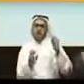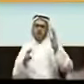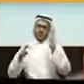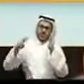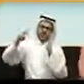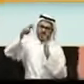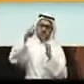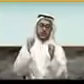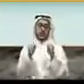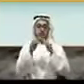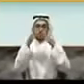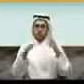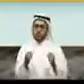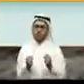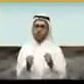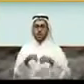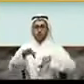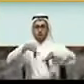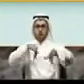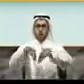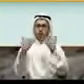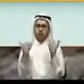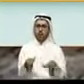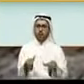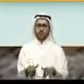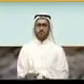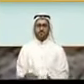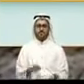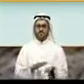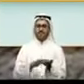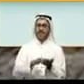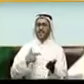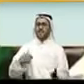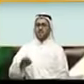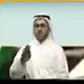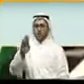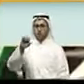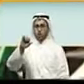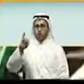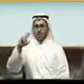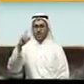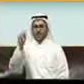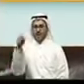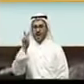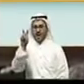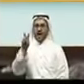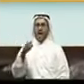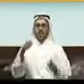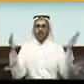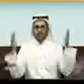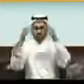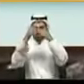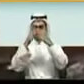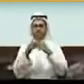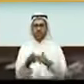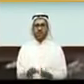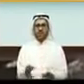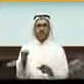الأضرار التي لحقت بالطرق. وفي إقليم سومطرة الشمالية قتل 11 تلميذا بإحدى القرى